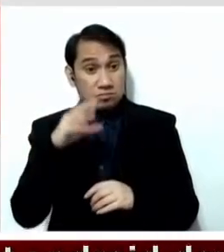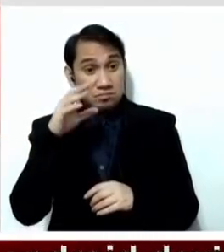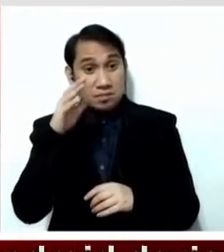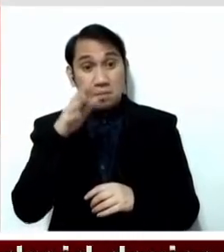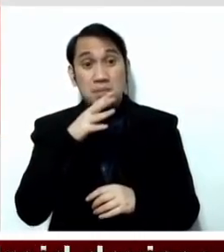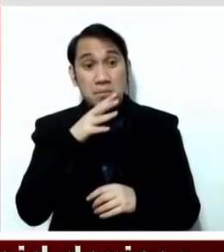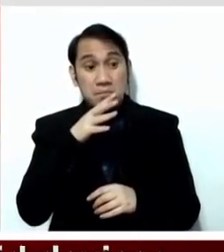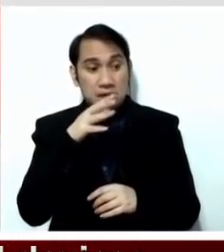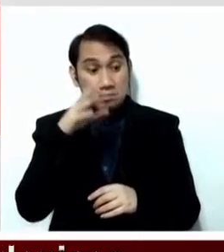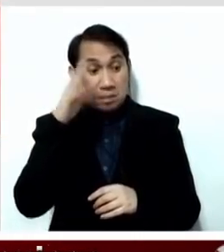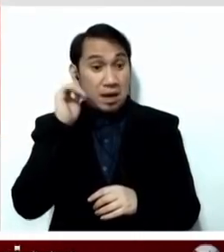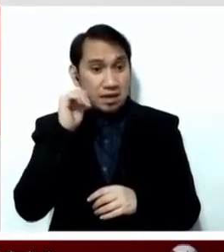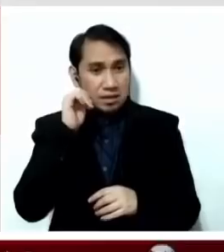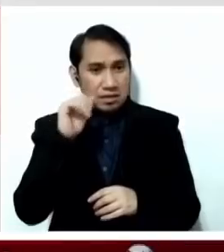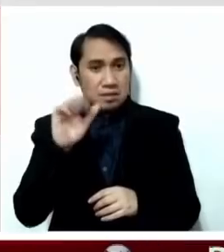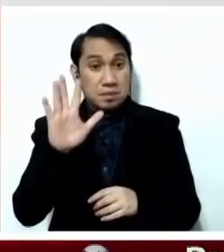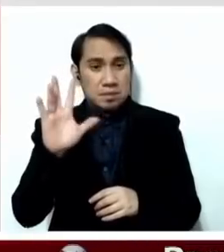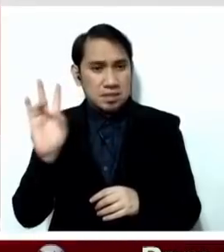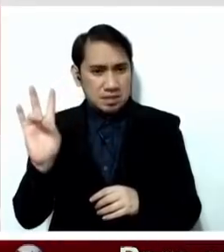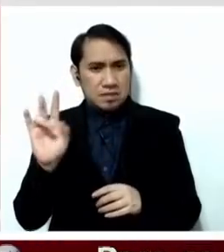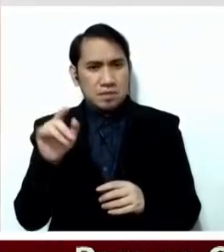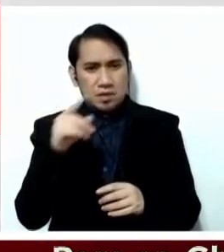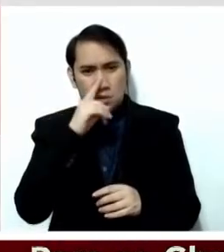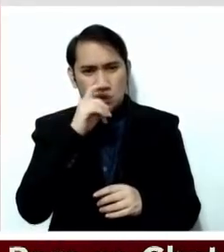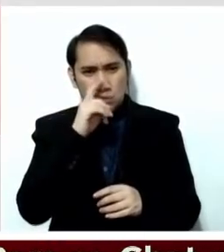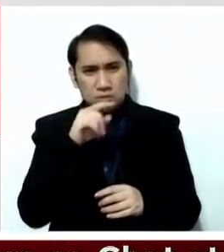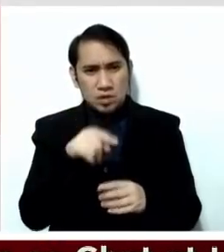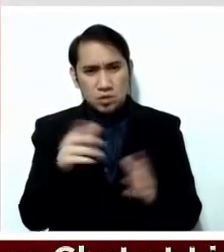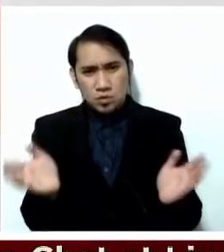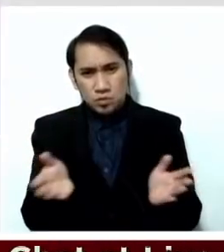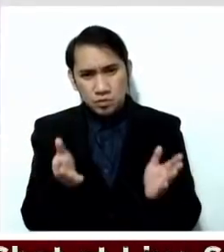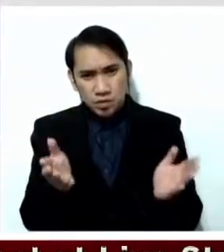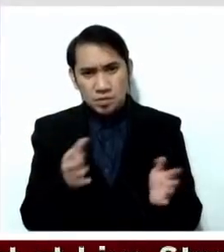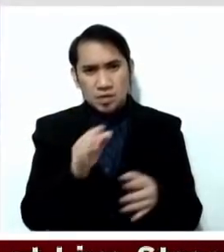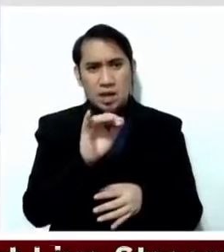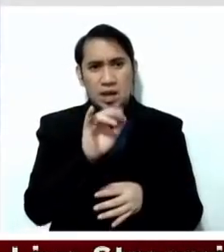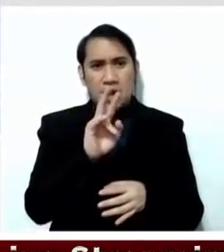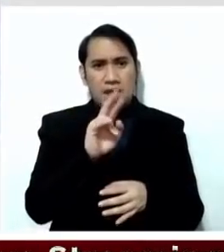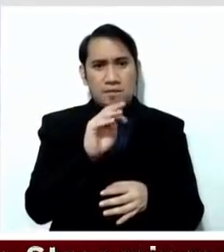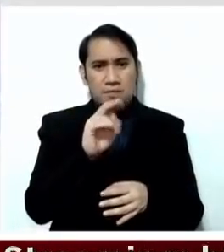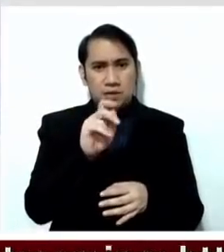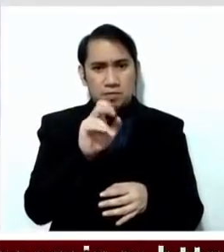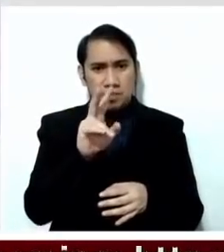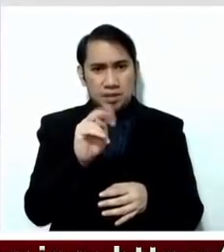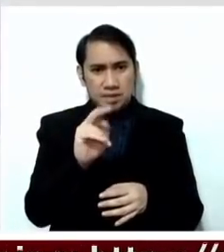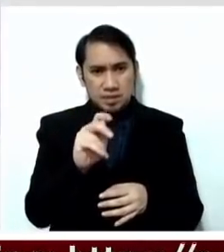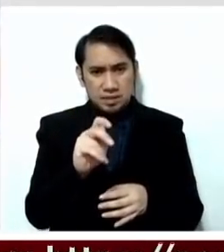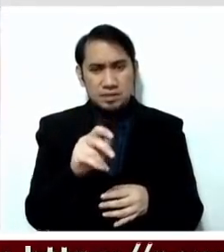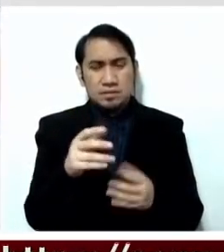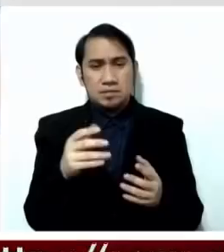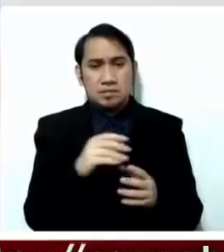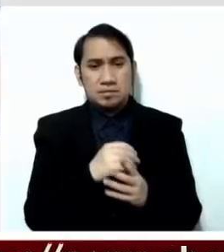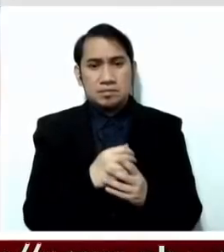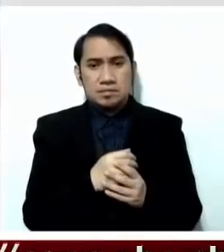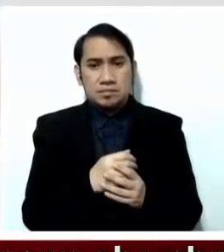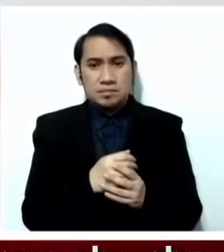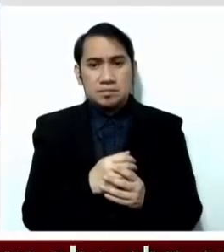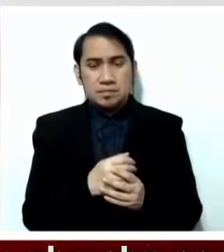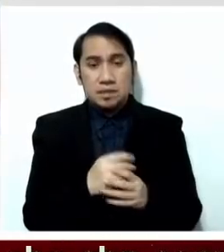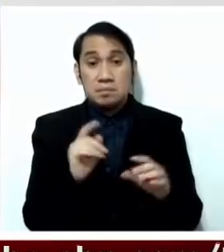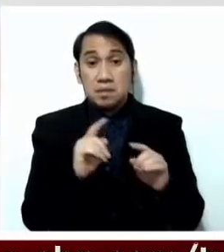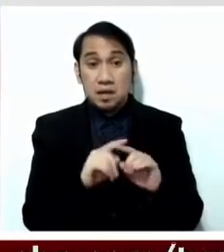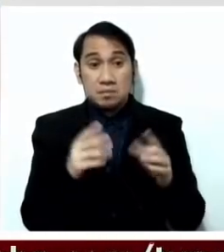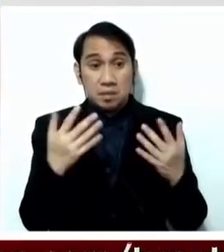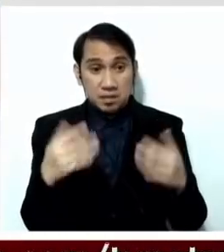ni Alias Ann, nakumbinsi lang ng mga kaibigan na uminom ng ivermectin pati na ang kanyang ama at kapatid. Pero matapos